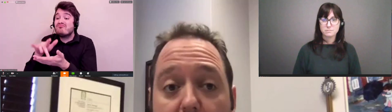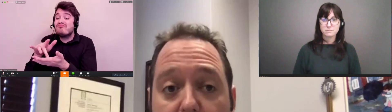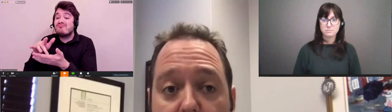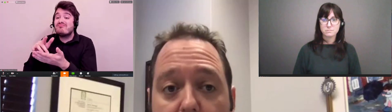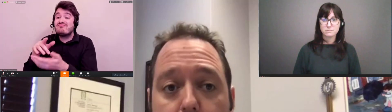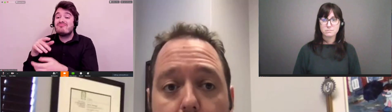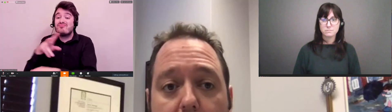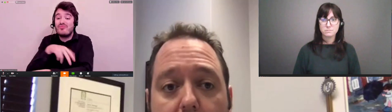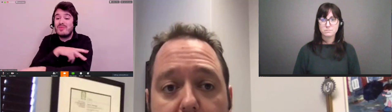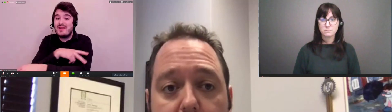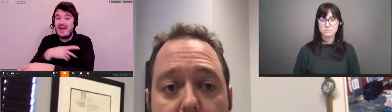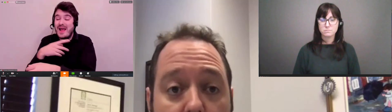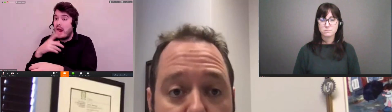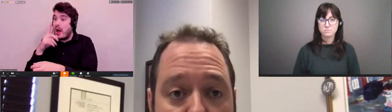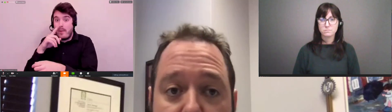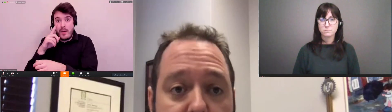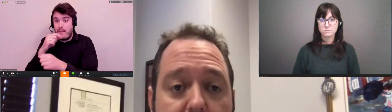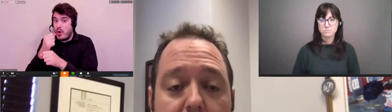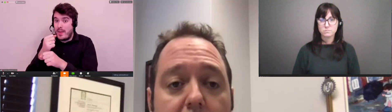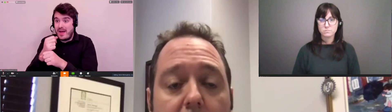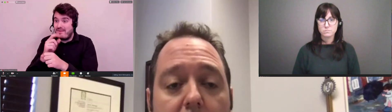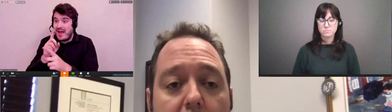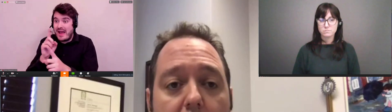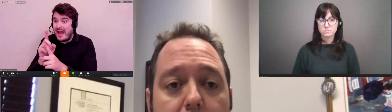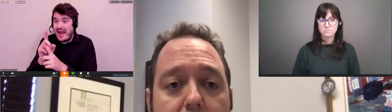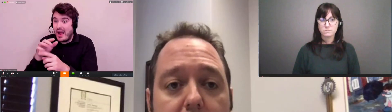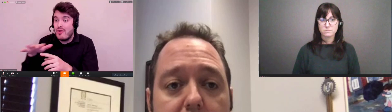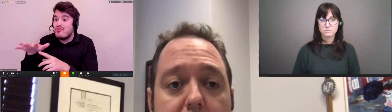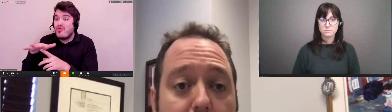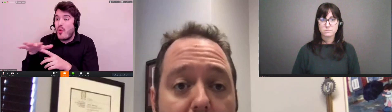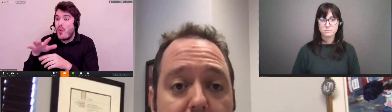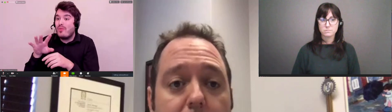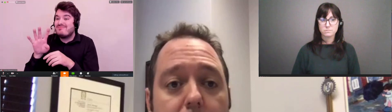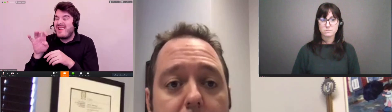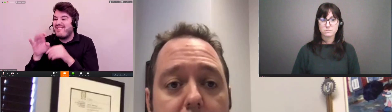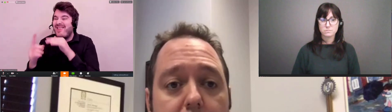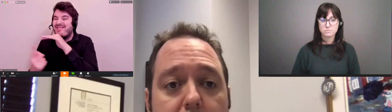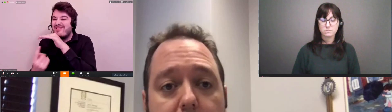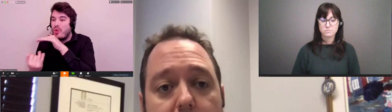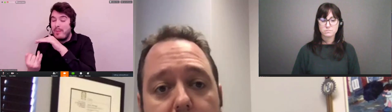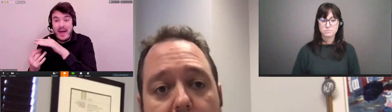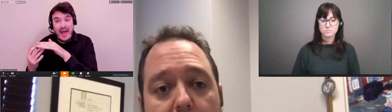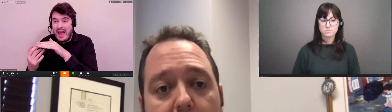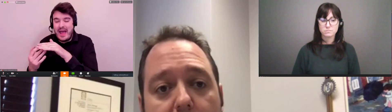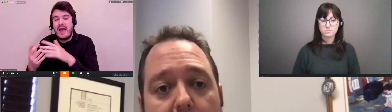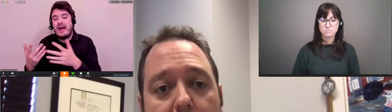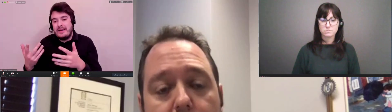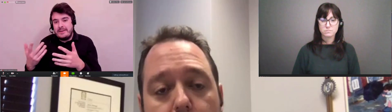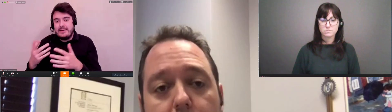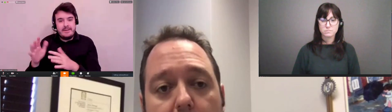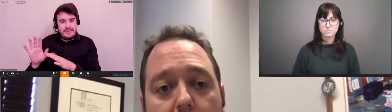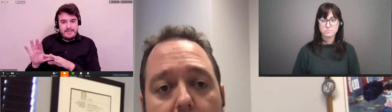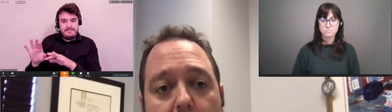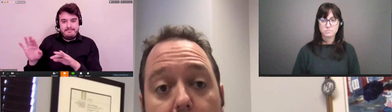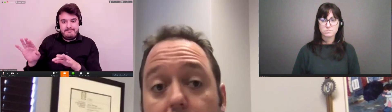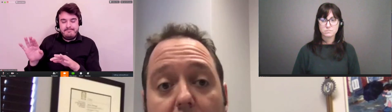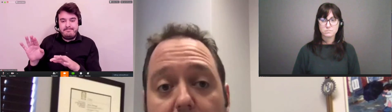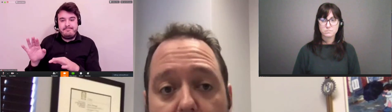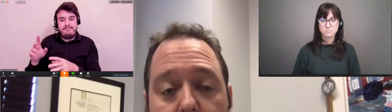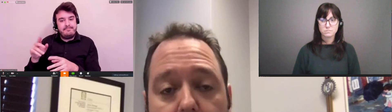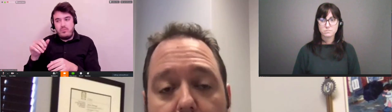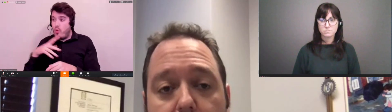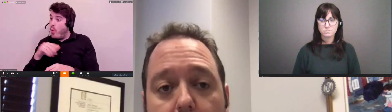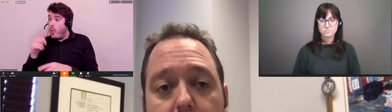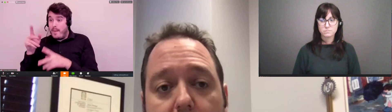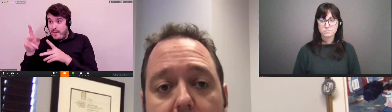pas travailler pour raison de quarantaine, c'est une déplétion à des gens qui peuvent